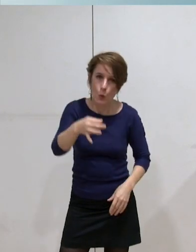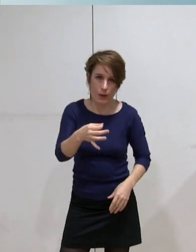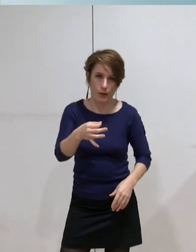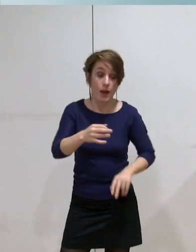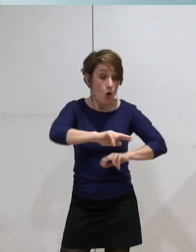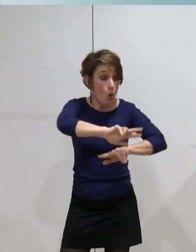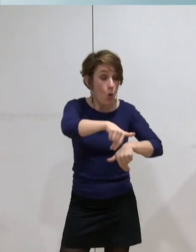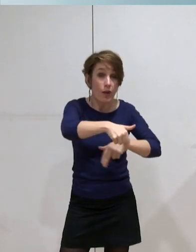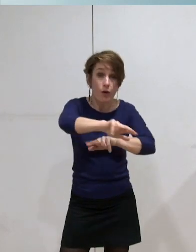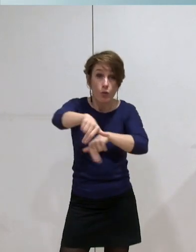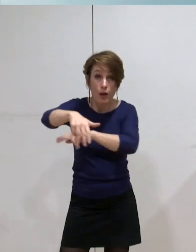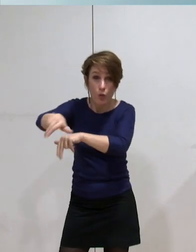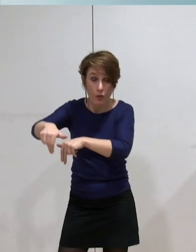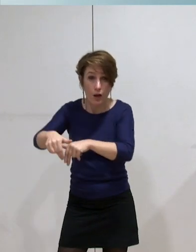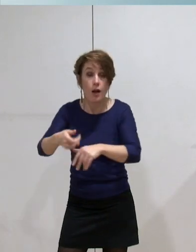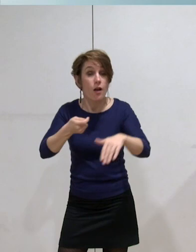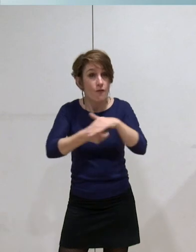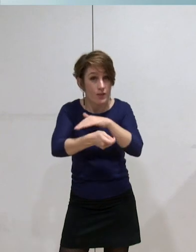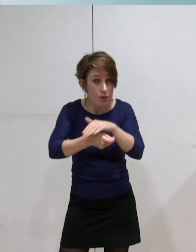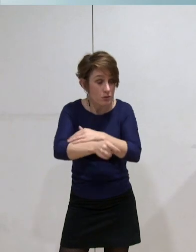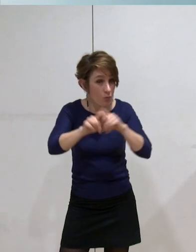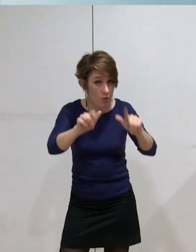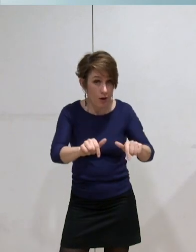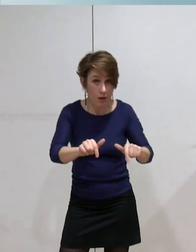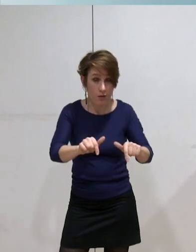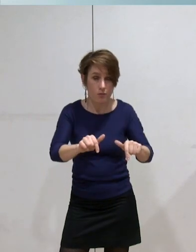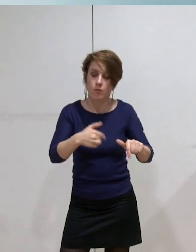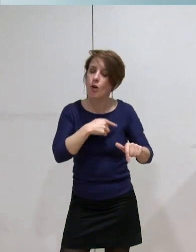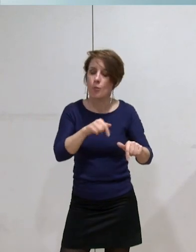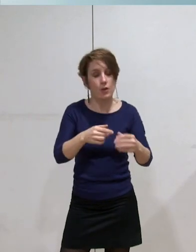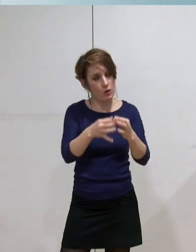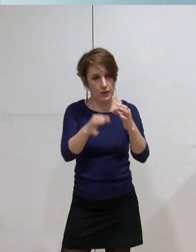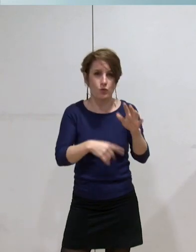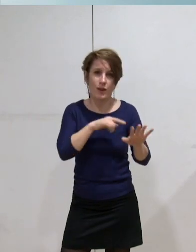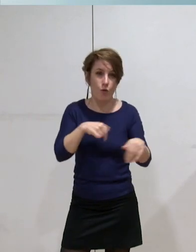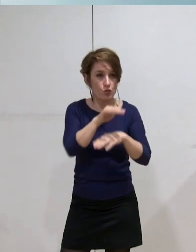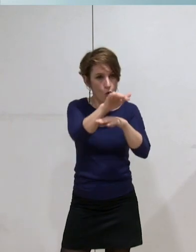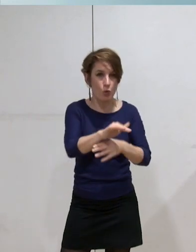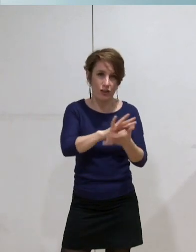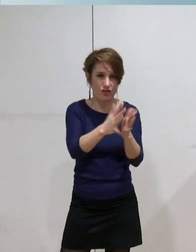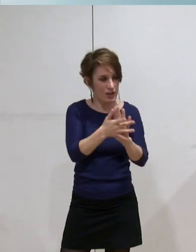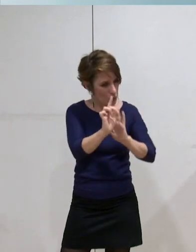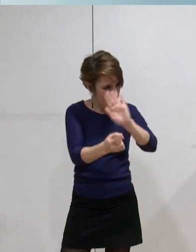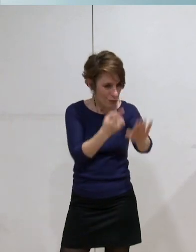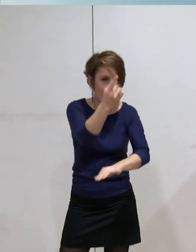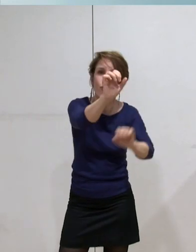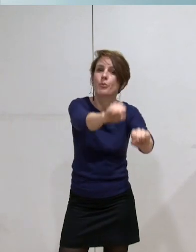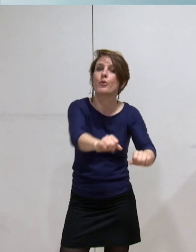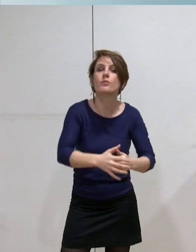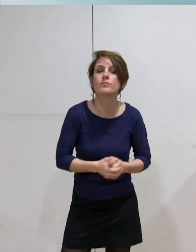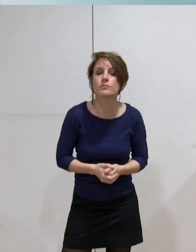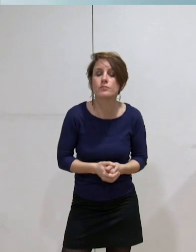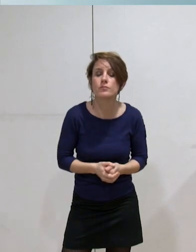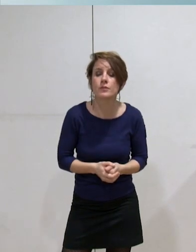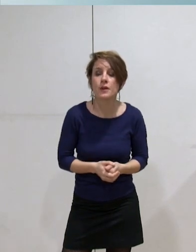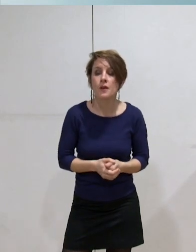contractualisation là financière telle qu'elle a atterri que nous garantissons la pérennité des associations ça ne